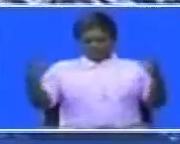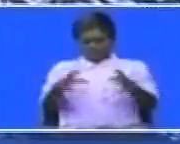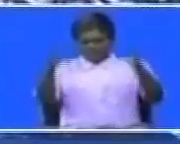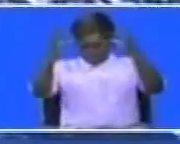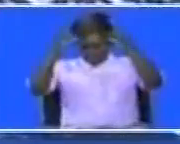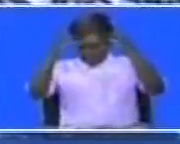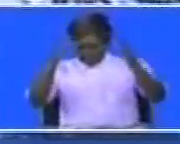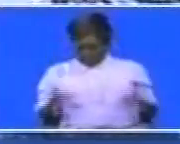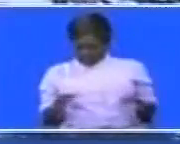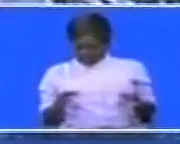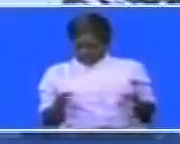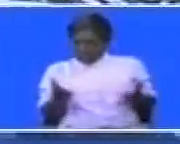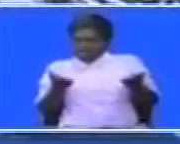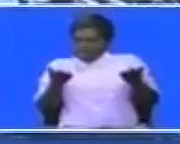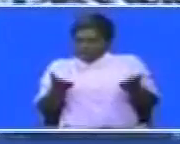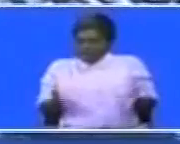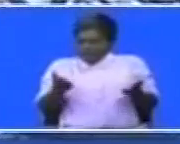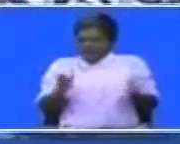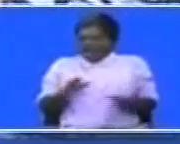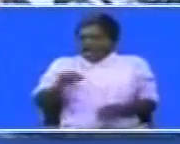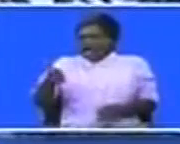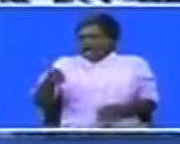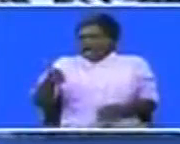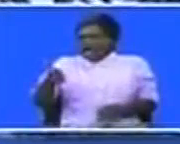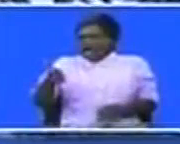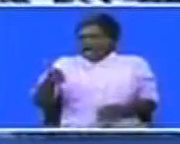kiliamua kwamba sasa kwa sababu hakuna